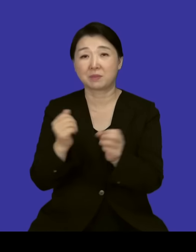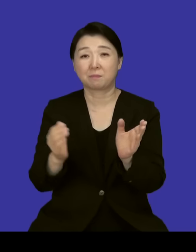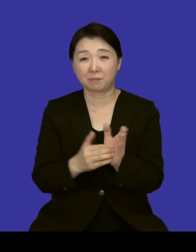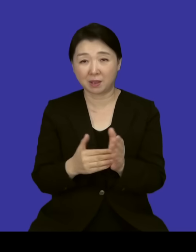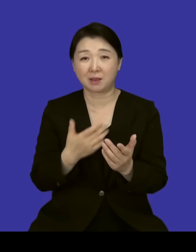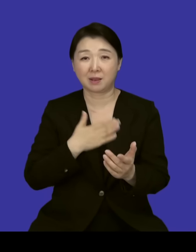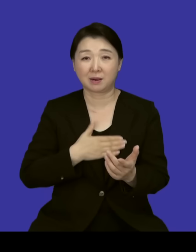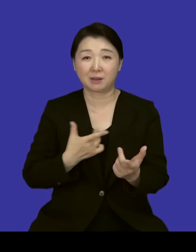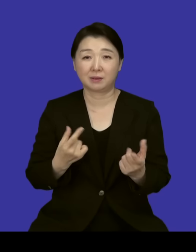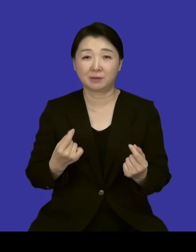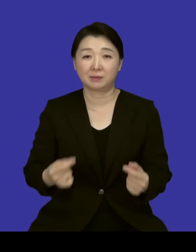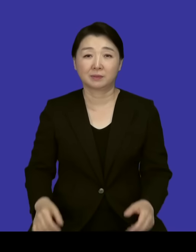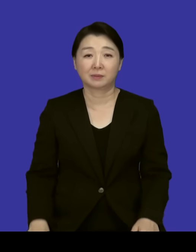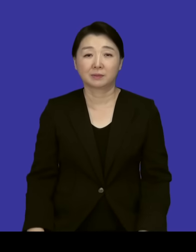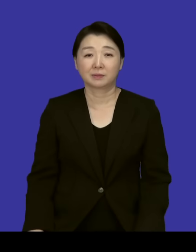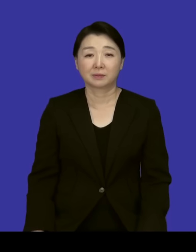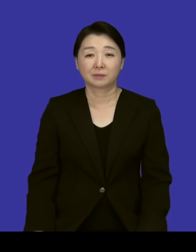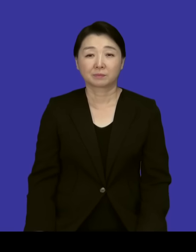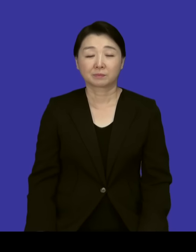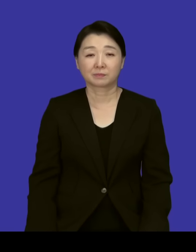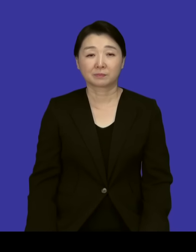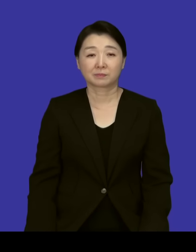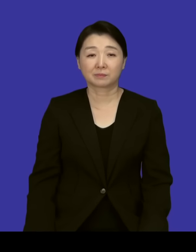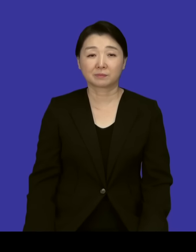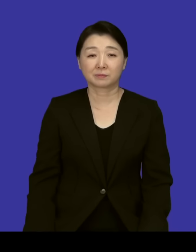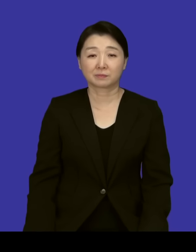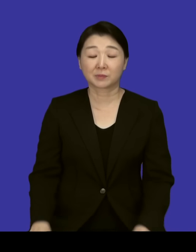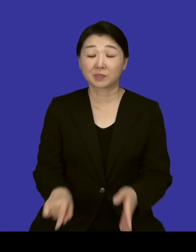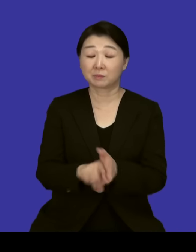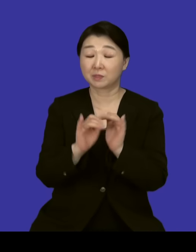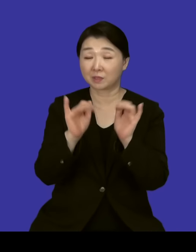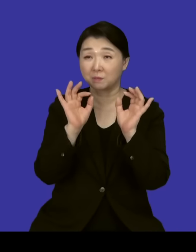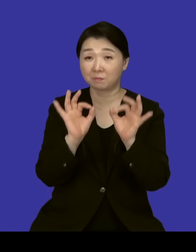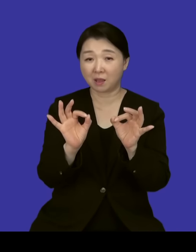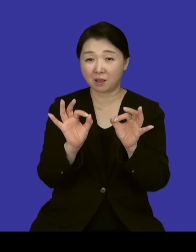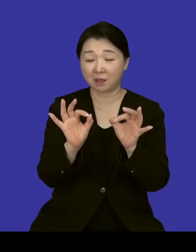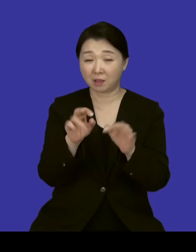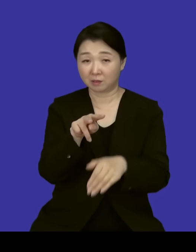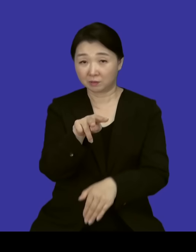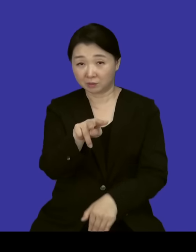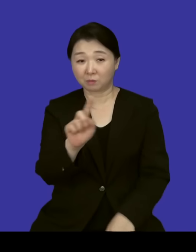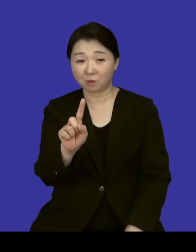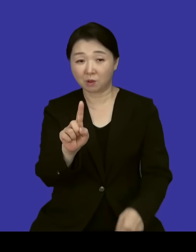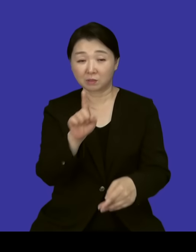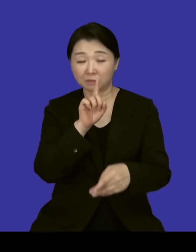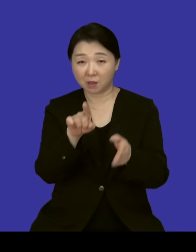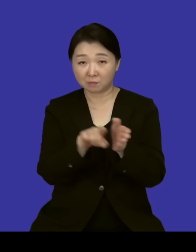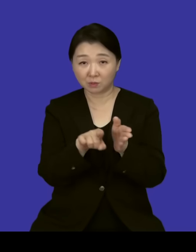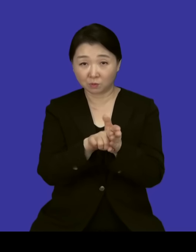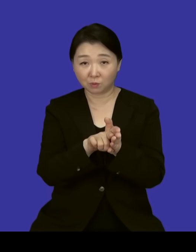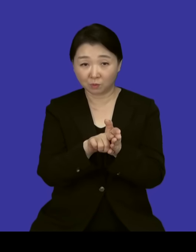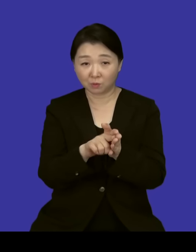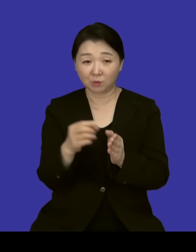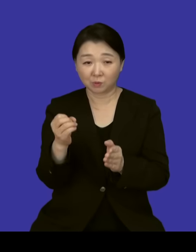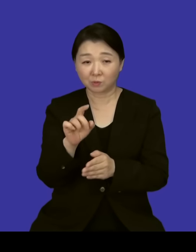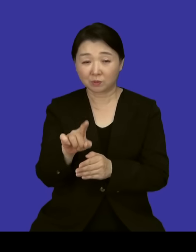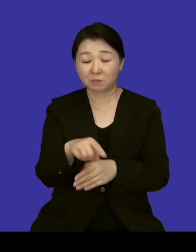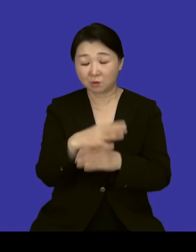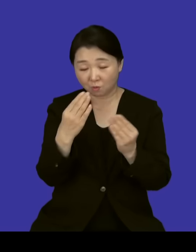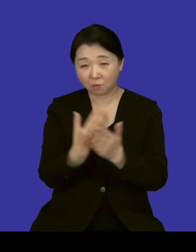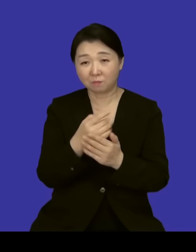이제 알게 되더라고요. 예. 뭐 계기가 크리스천들을 볼 때도 조금 시선이 그 말을 믿고 그 말에